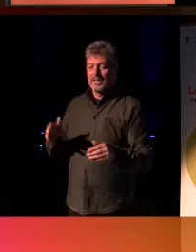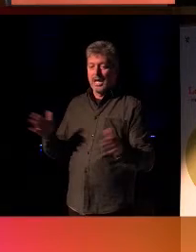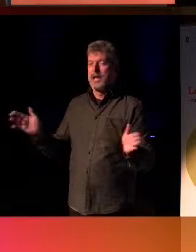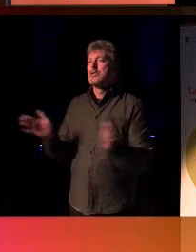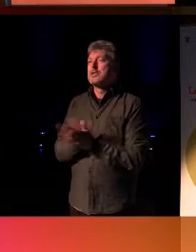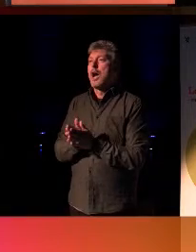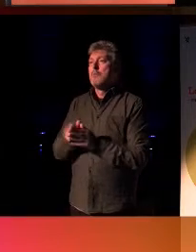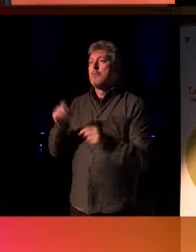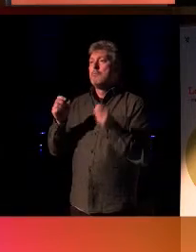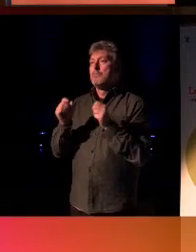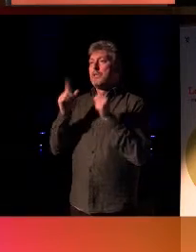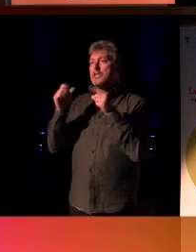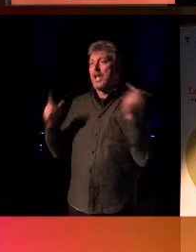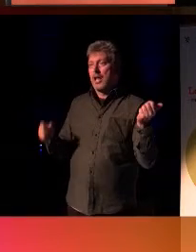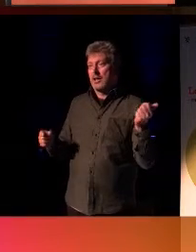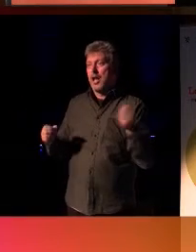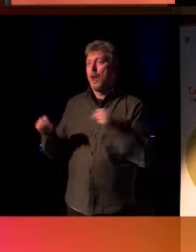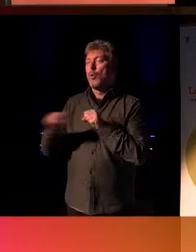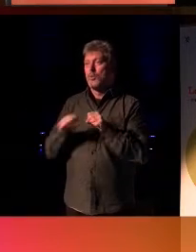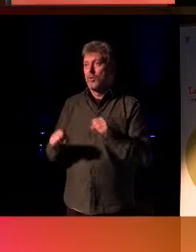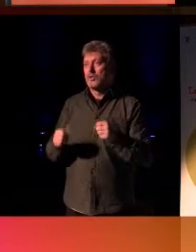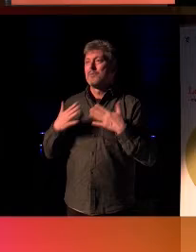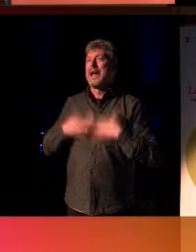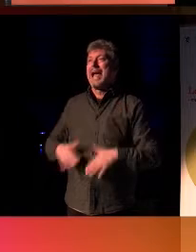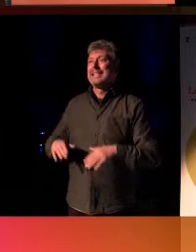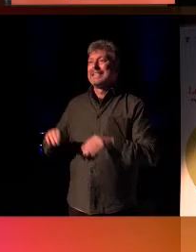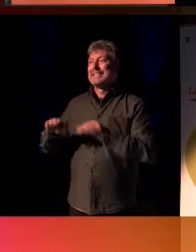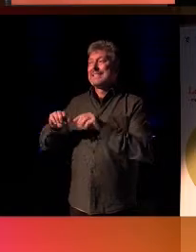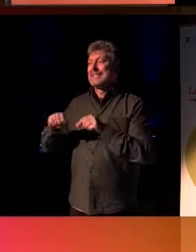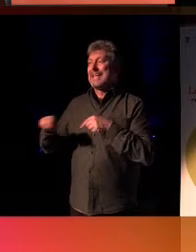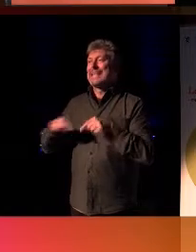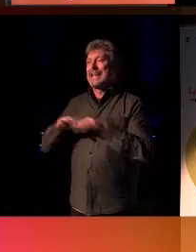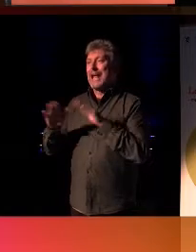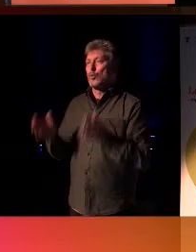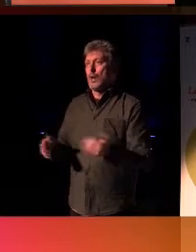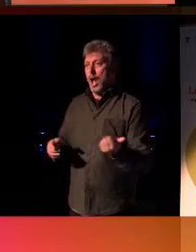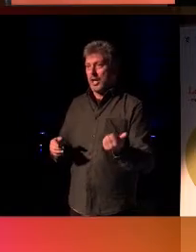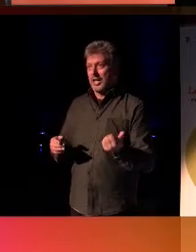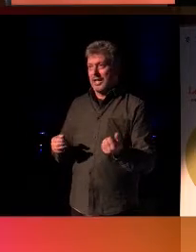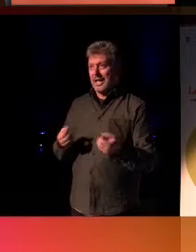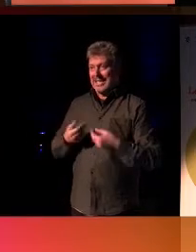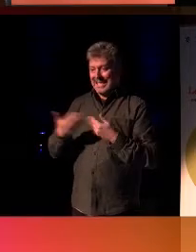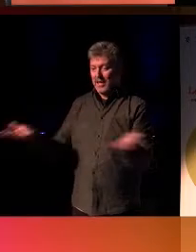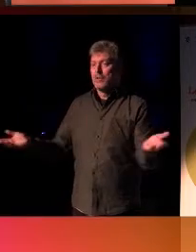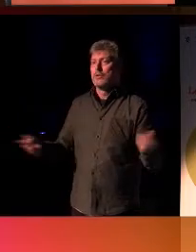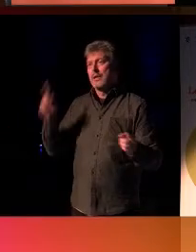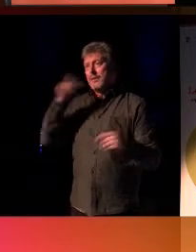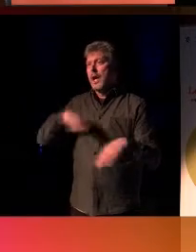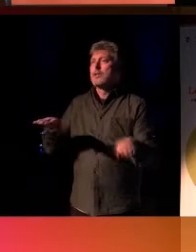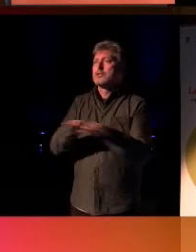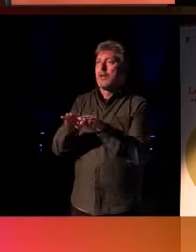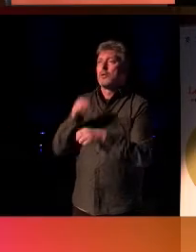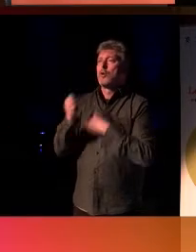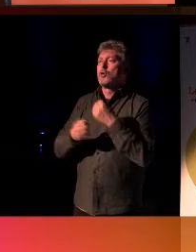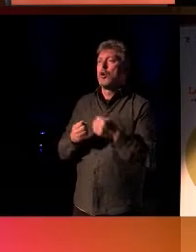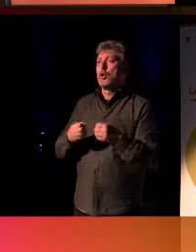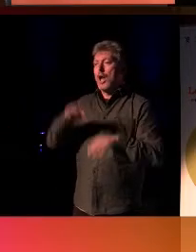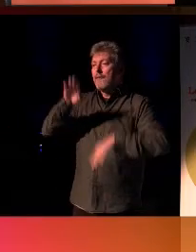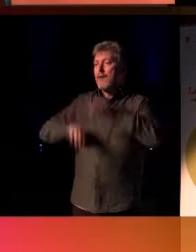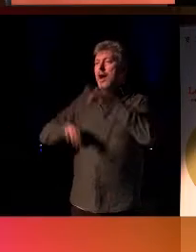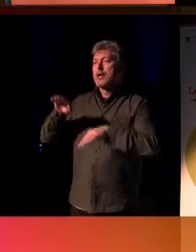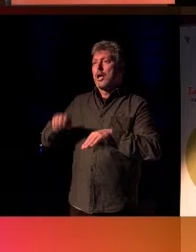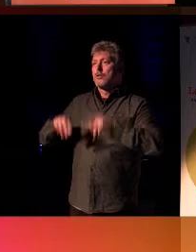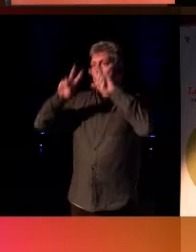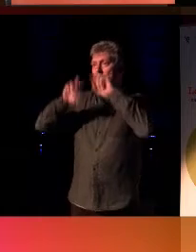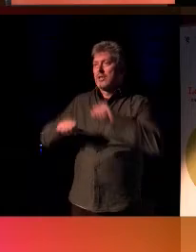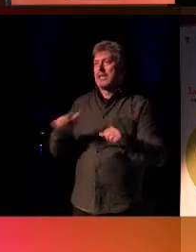som helsedirektoratet gir ut, som gjør at man kan sammenligne og gjøre variasjonsanalyser i egen